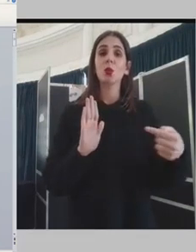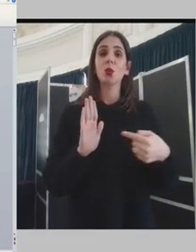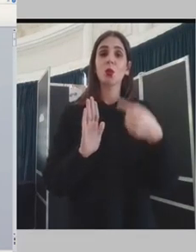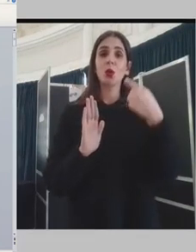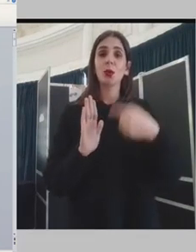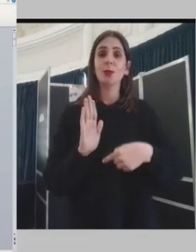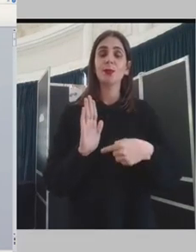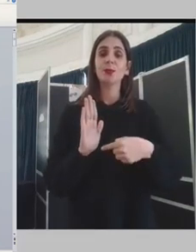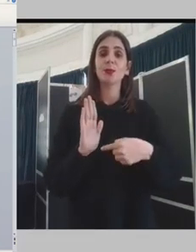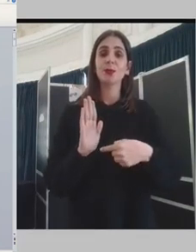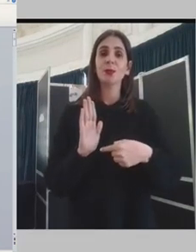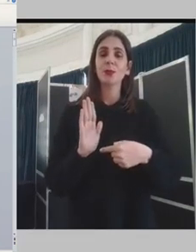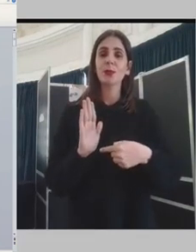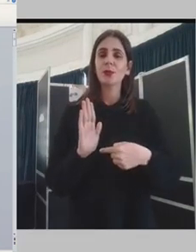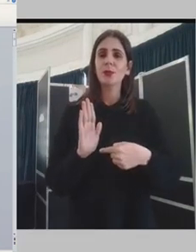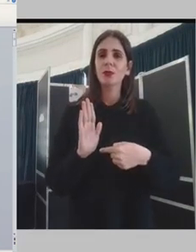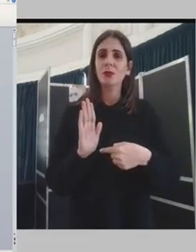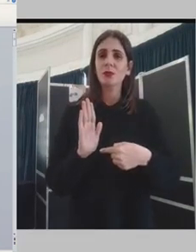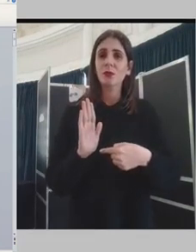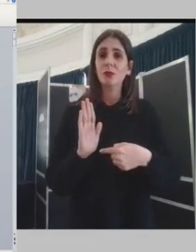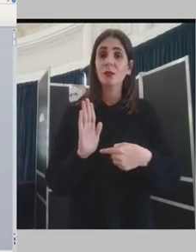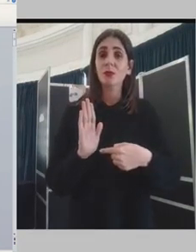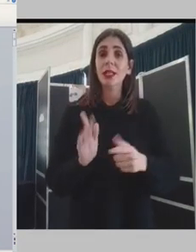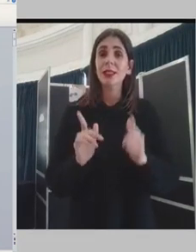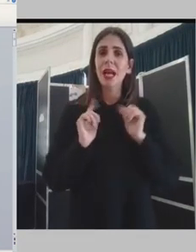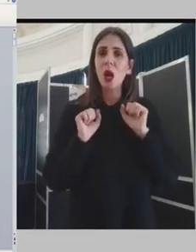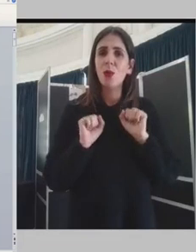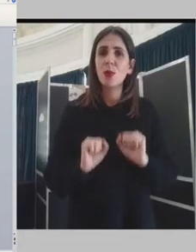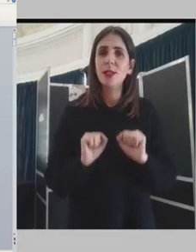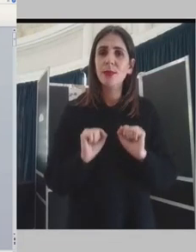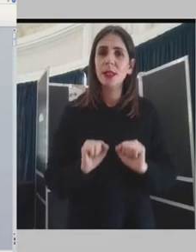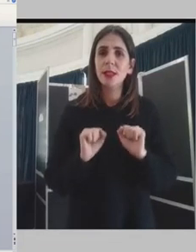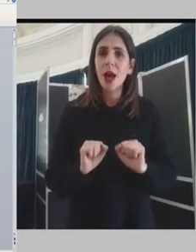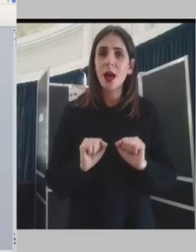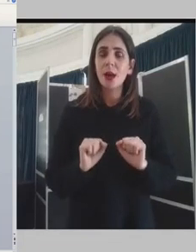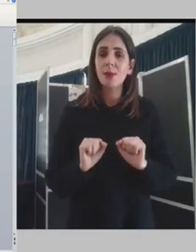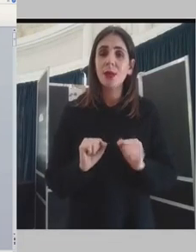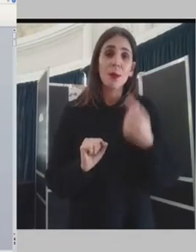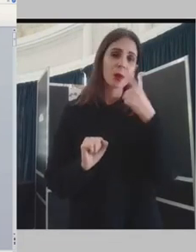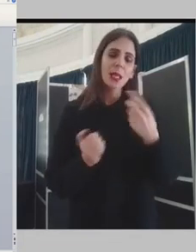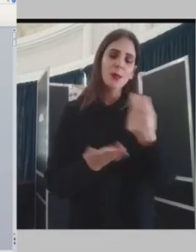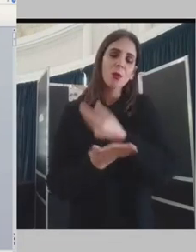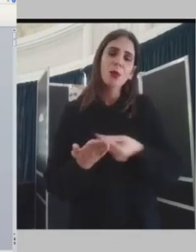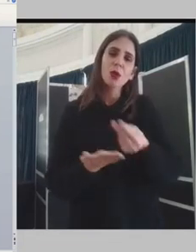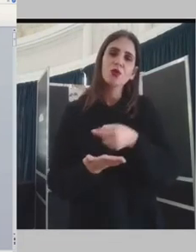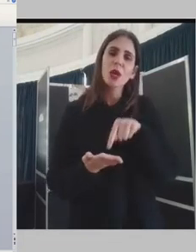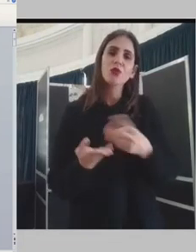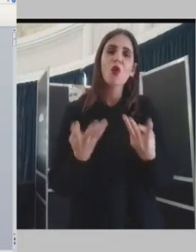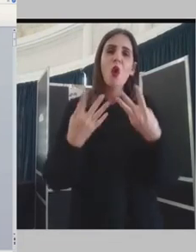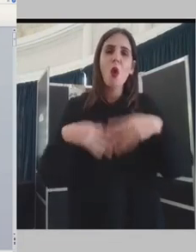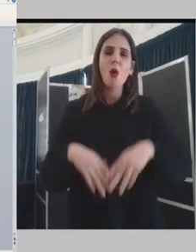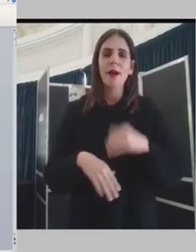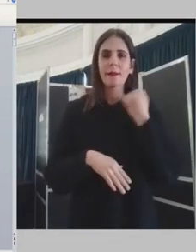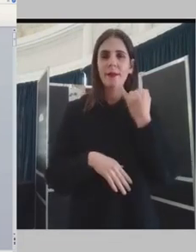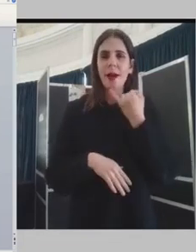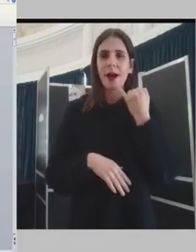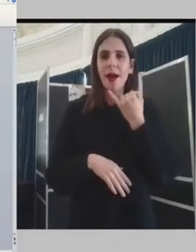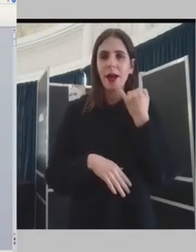rende la possibilità di organizzare questo tipo di progetti sicuramente